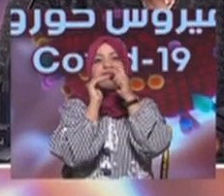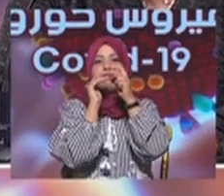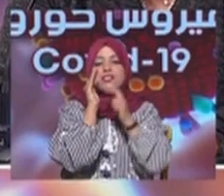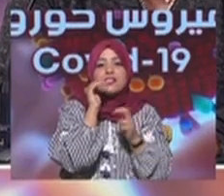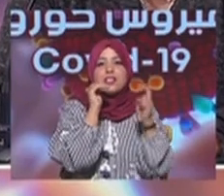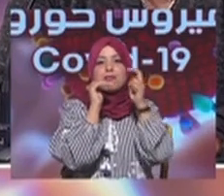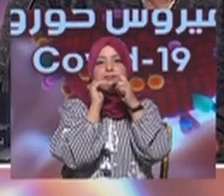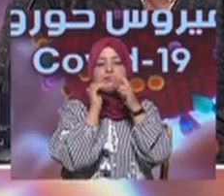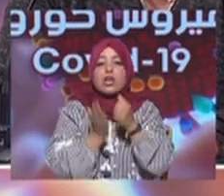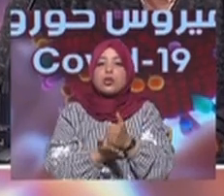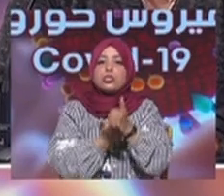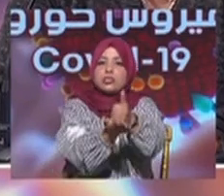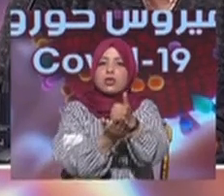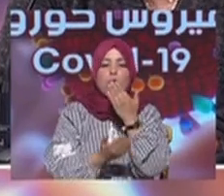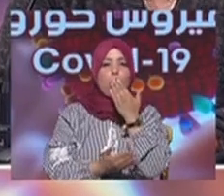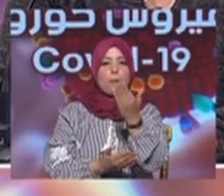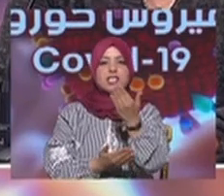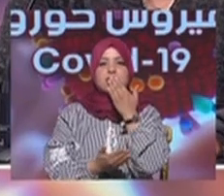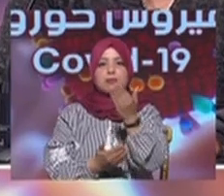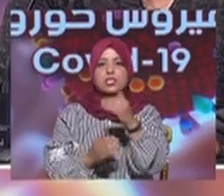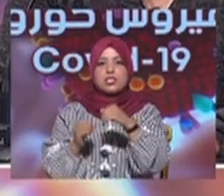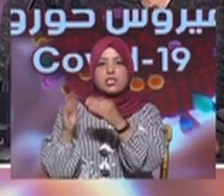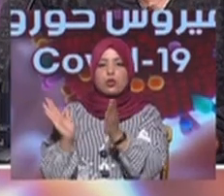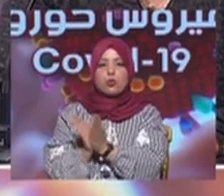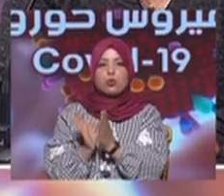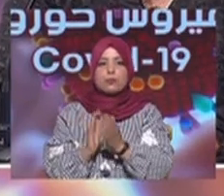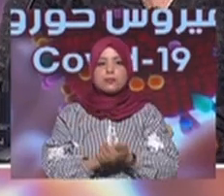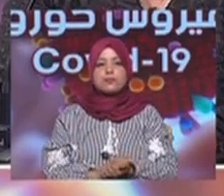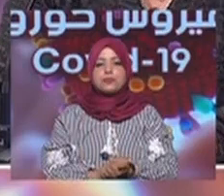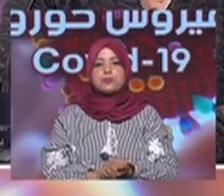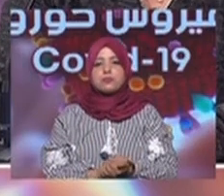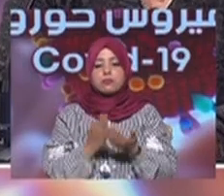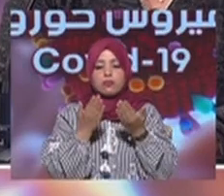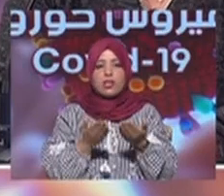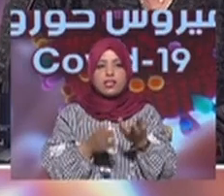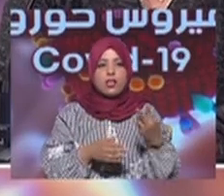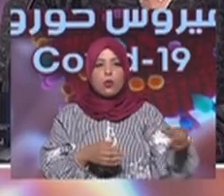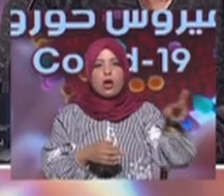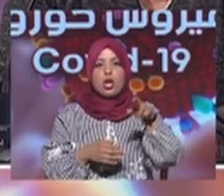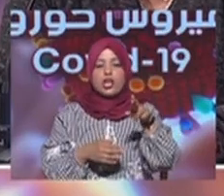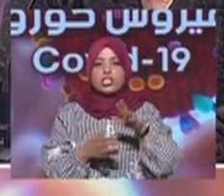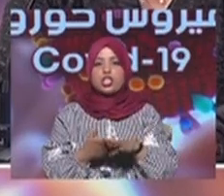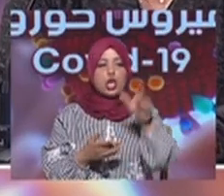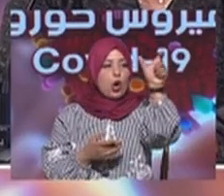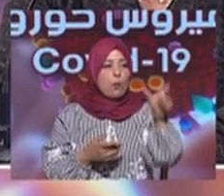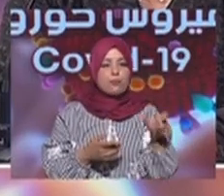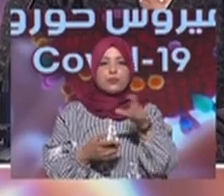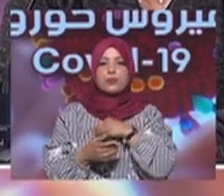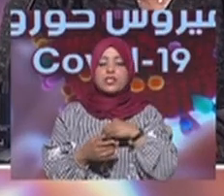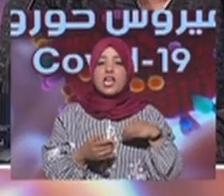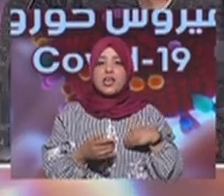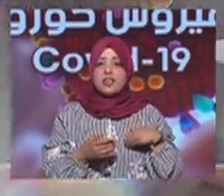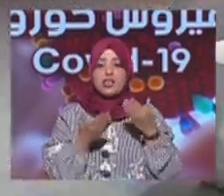هذه. بارك الله فيهم الكل إن شاء الله. السادة المشاهدين شنو تقول؟ نرجعوا للكلام نصاف، والكونفينمون حتى يأتي ما